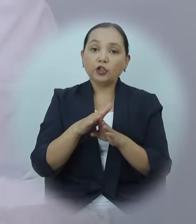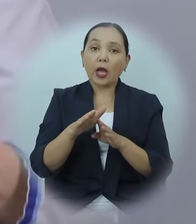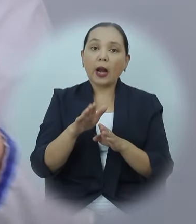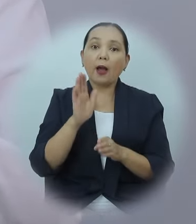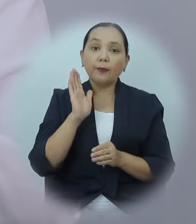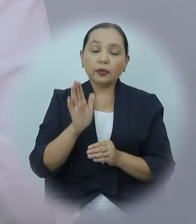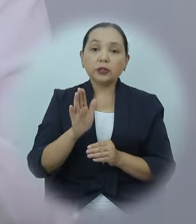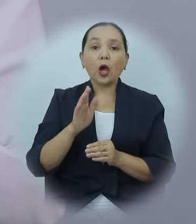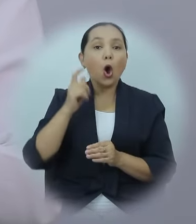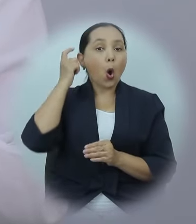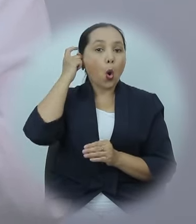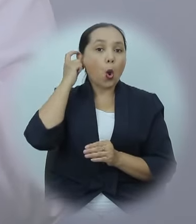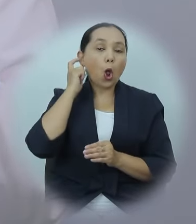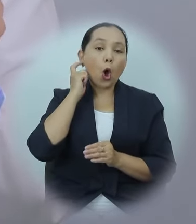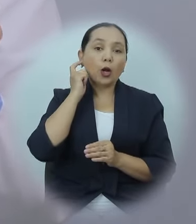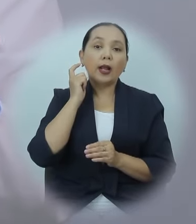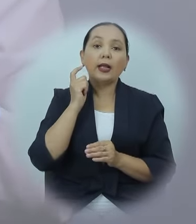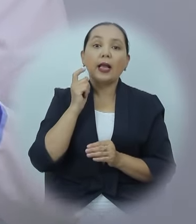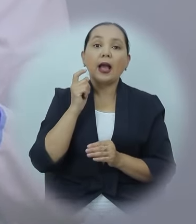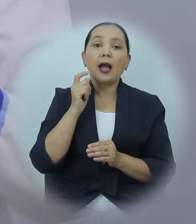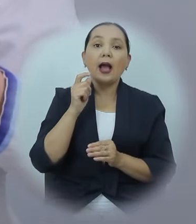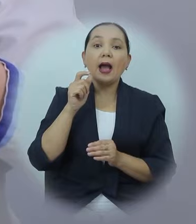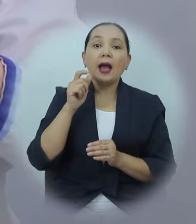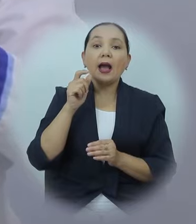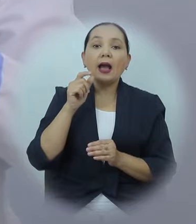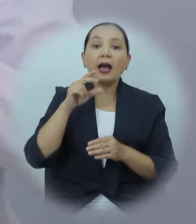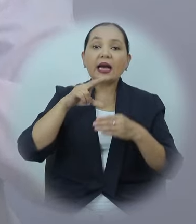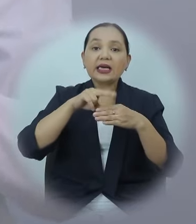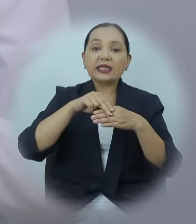o'tamiz. Quloqlarni qichqisimo usulda